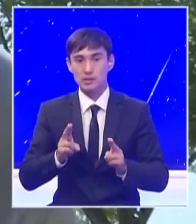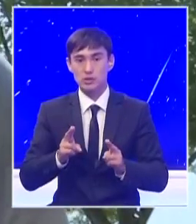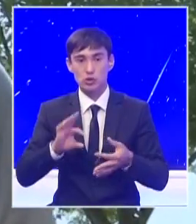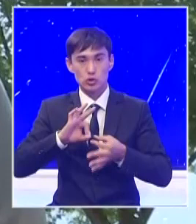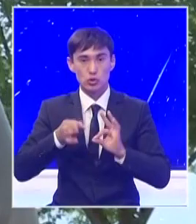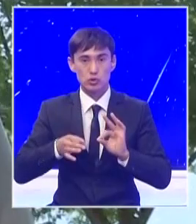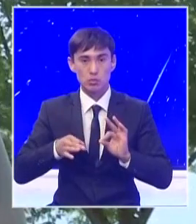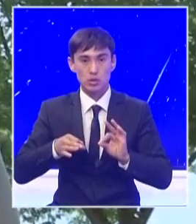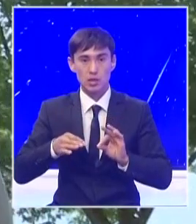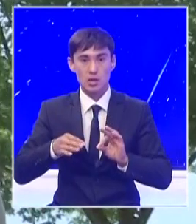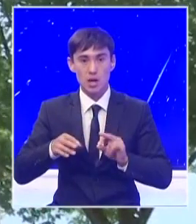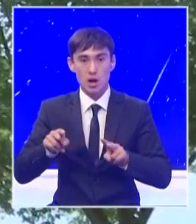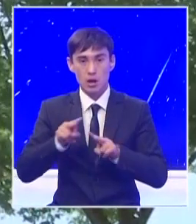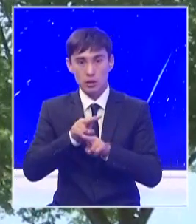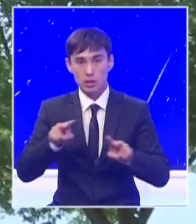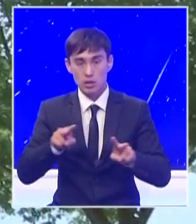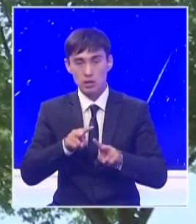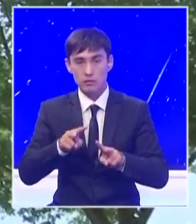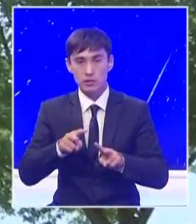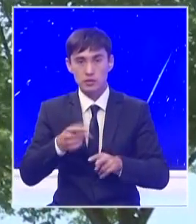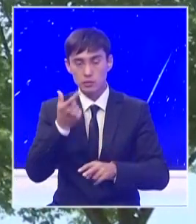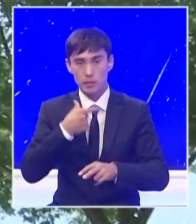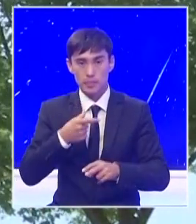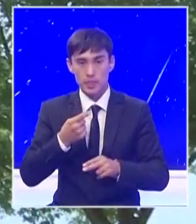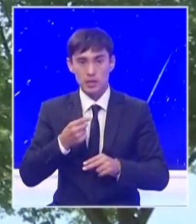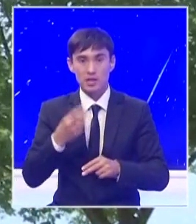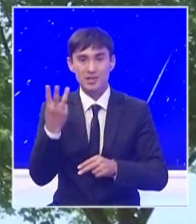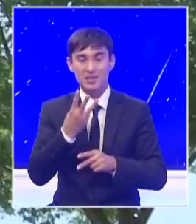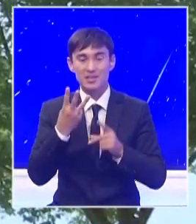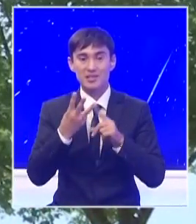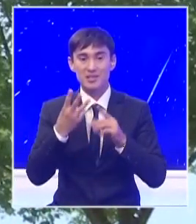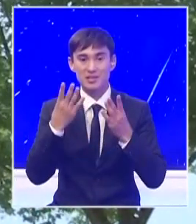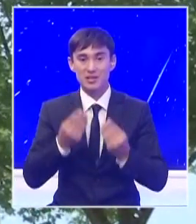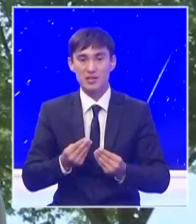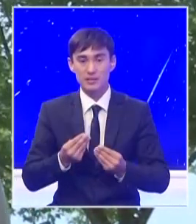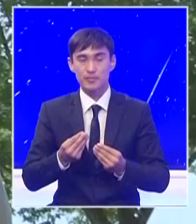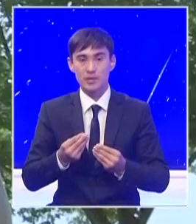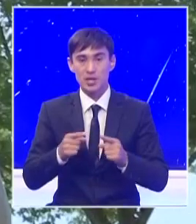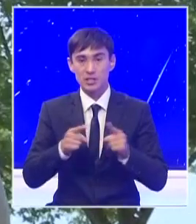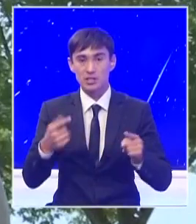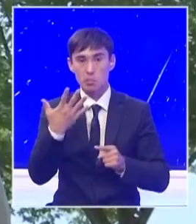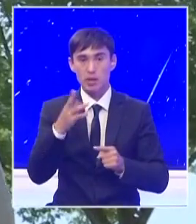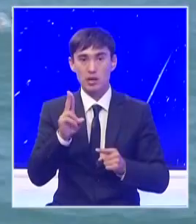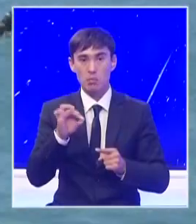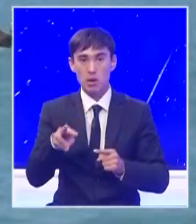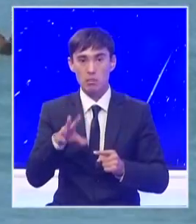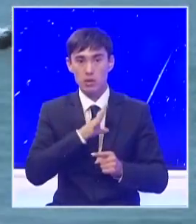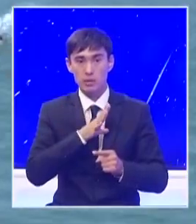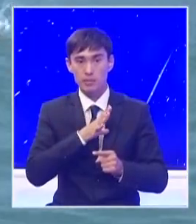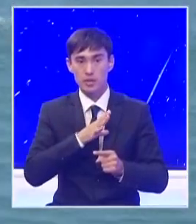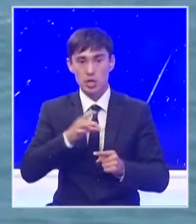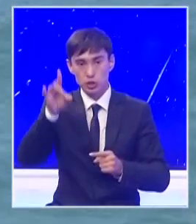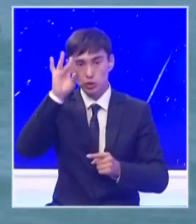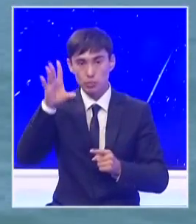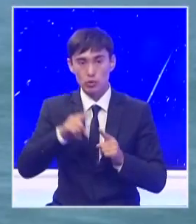сложно было ребят контролировать в воде. На третий день дистанция 5 километров была. Чемпионкой